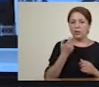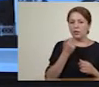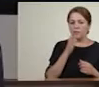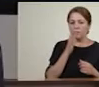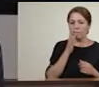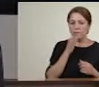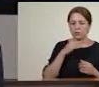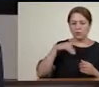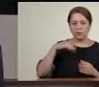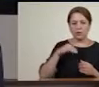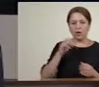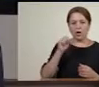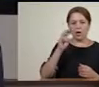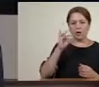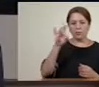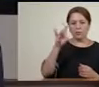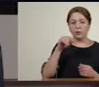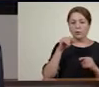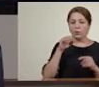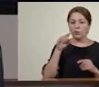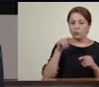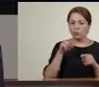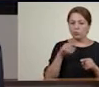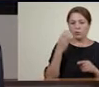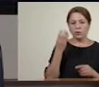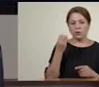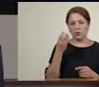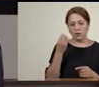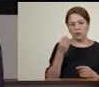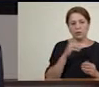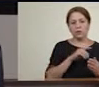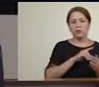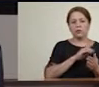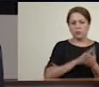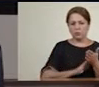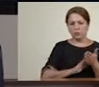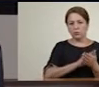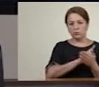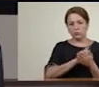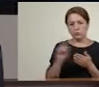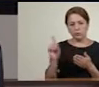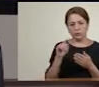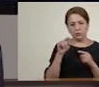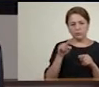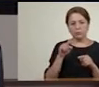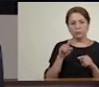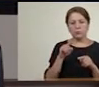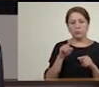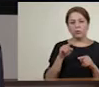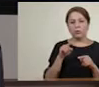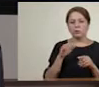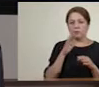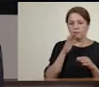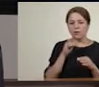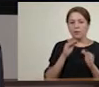Amir yana uni Imom al-Buxoriyning yoniga jo'natadi. Endi bu safar